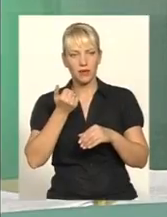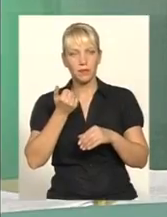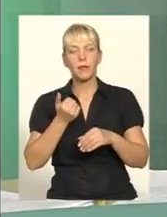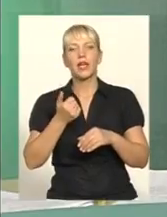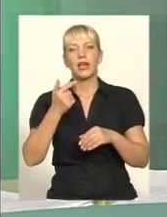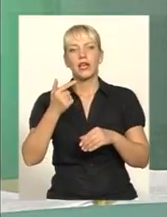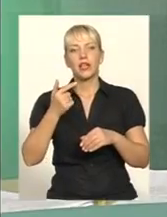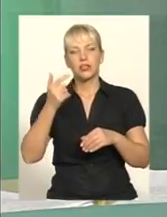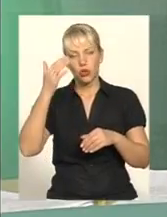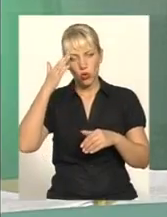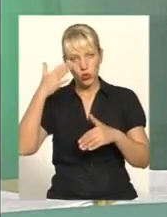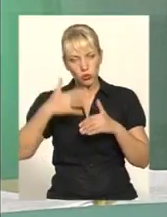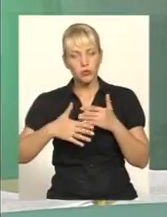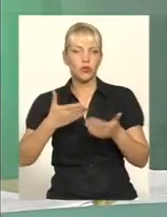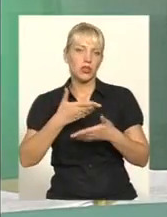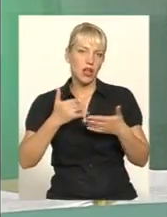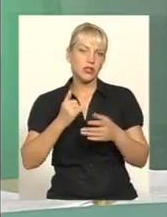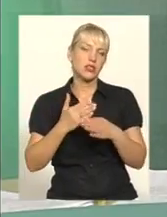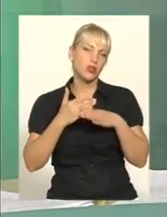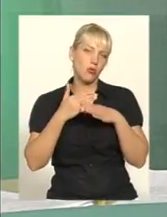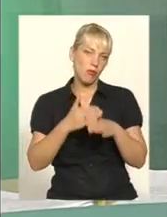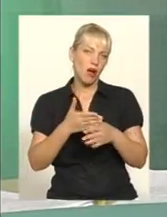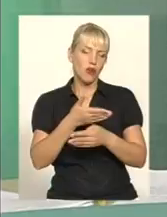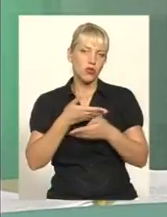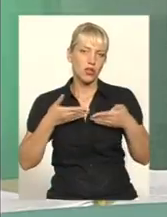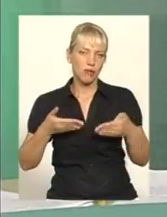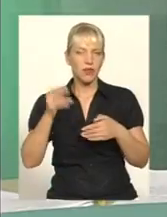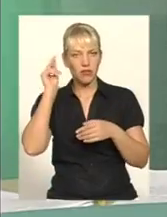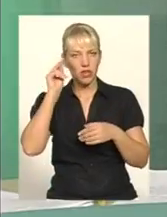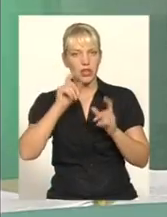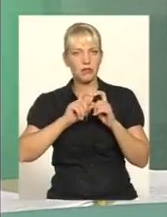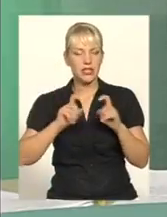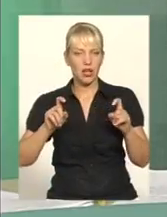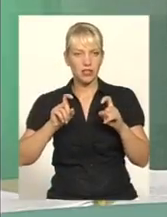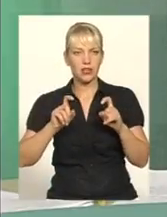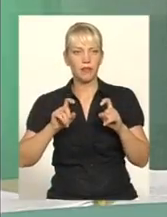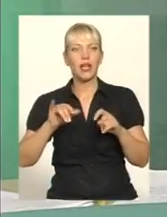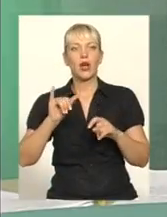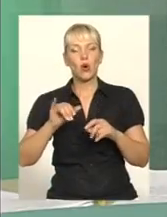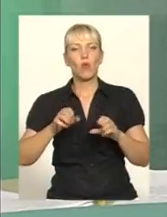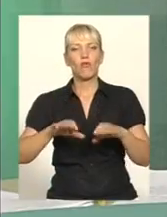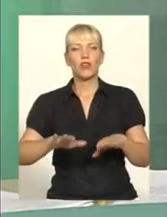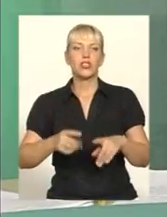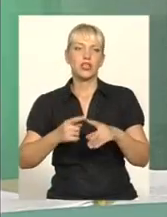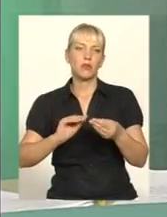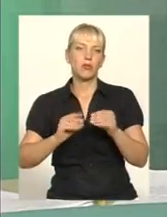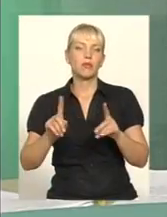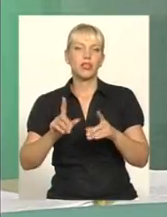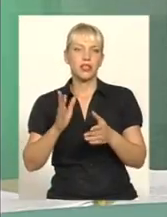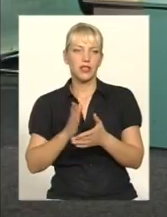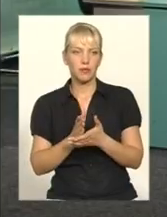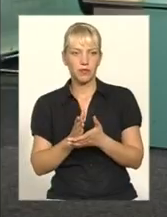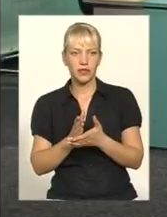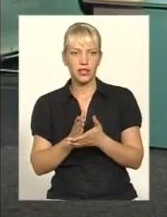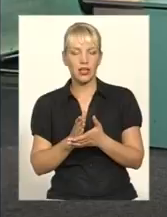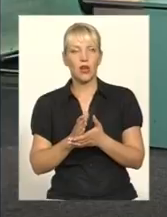З розумінням йдуть і, зрозуміло, допомагають навчальним закладам у вирішенні тих проблем, які в них виникають в